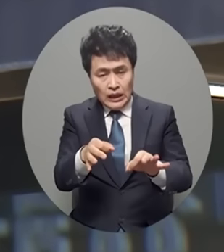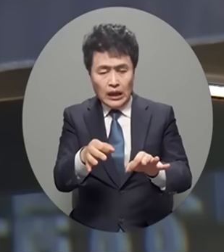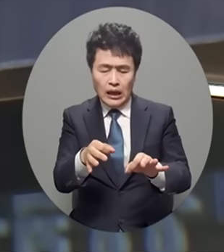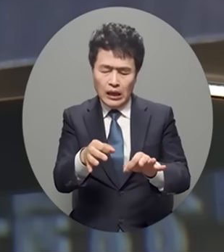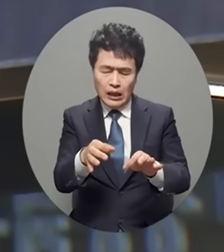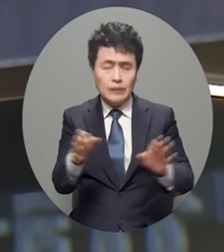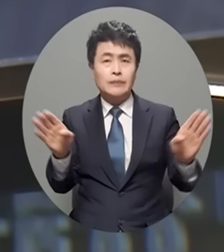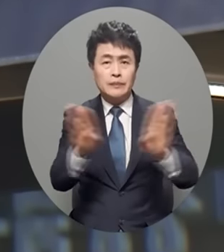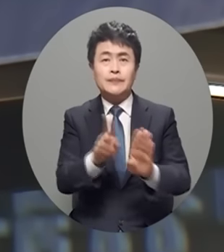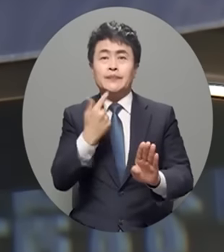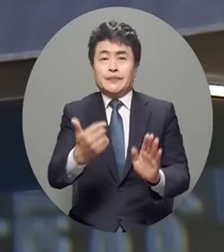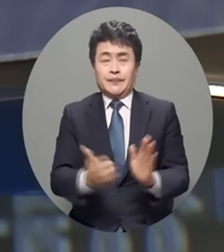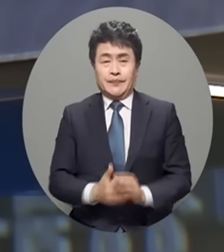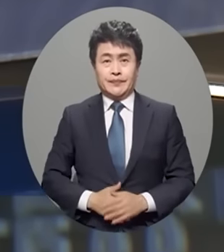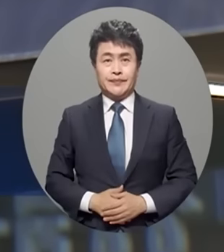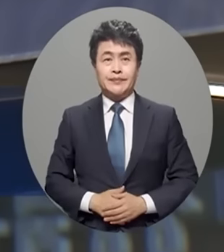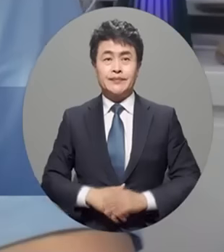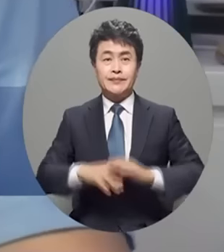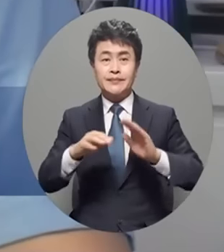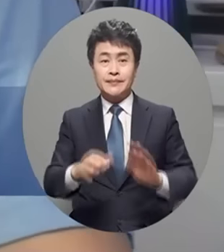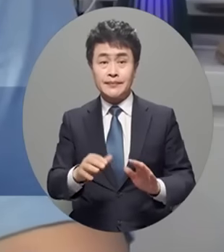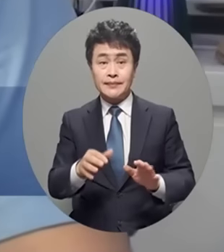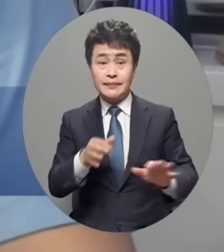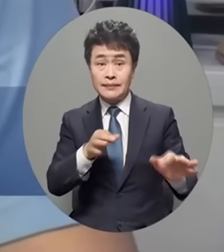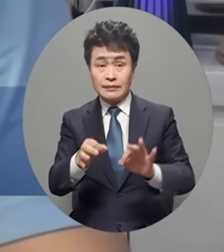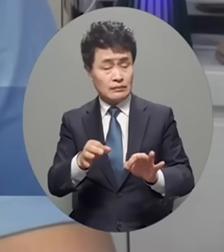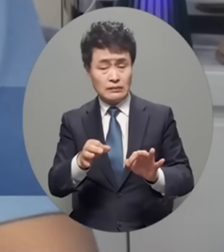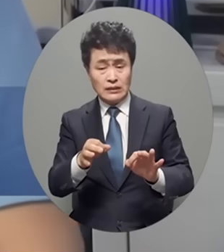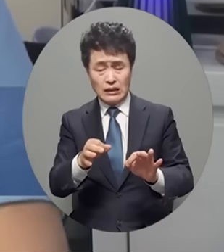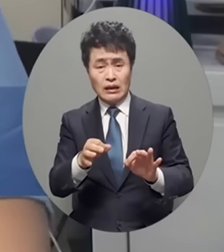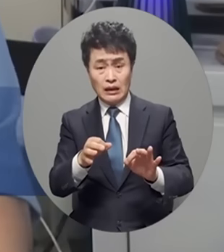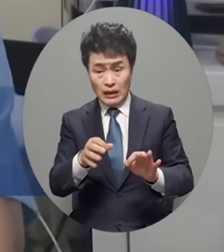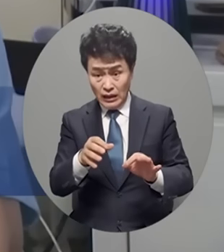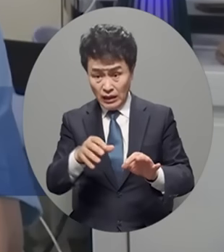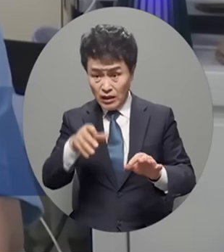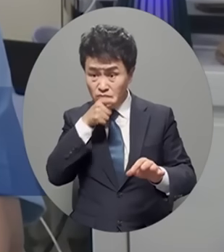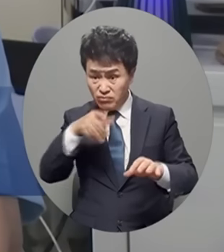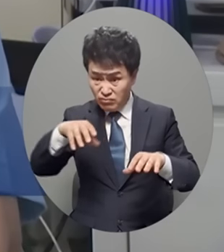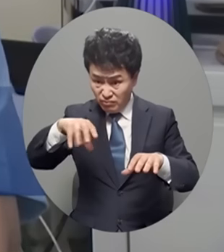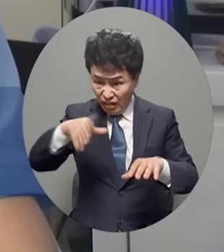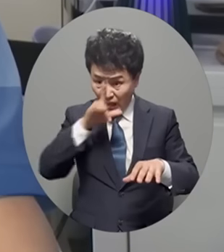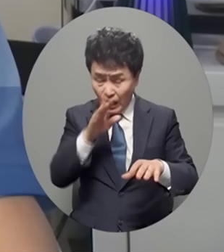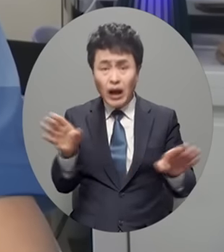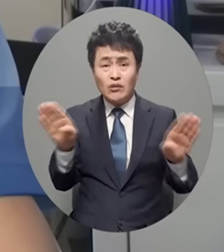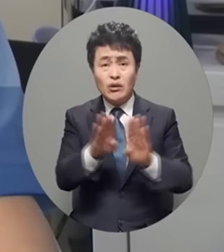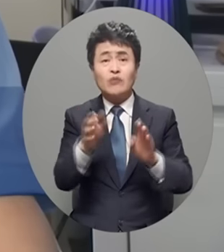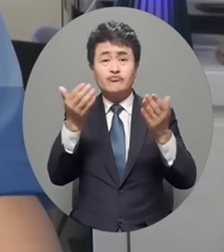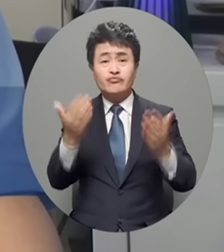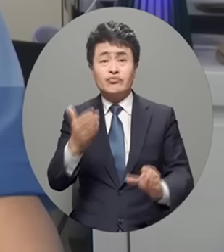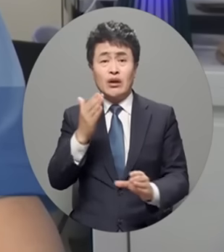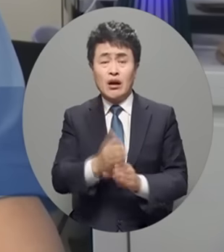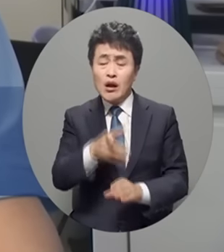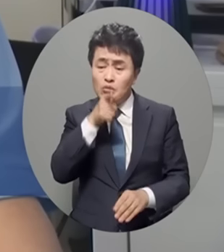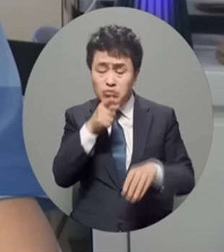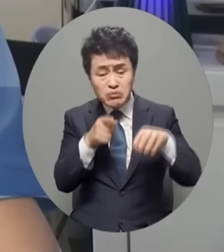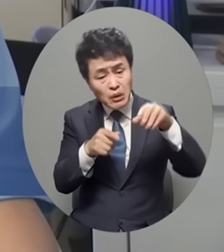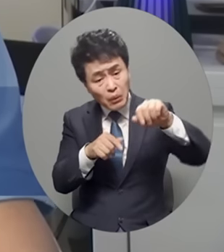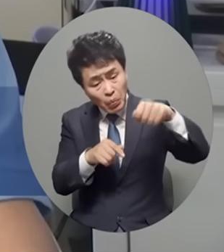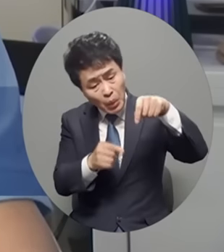했습니다. 이쪽 가게들은 다 전부 문을 닫고 휴업 상태로 들어간 걸로 알고 있습니다. 물이 쫄쫄쫄 나오다